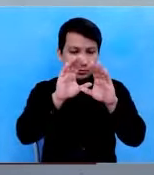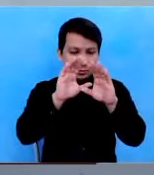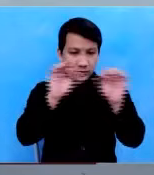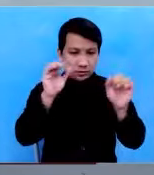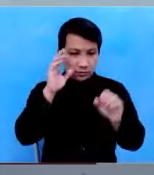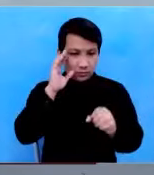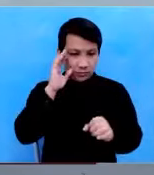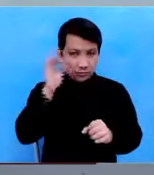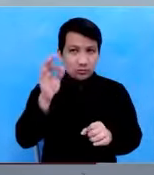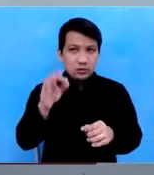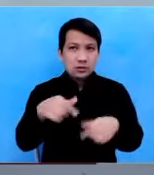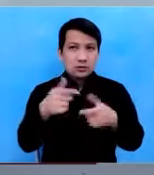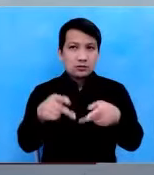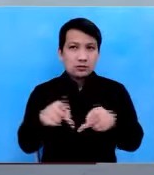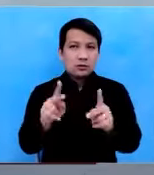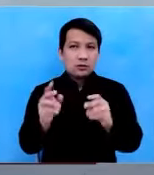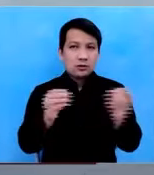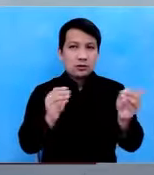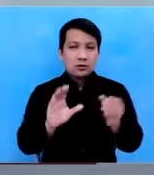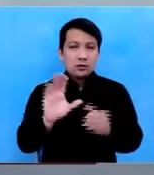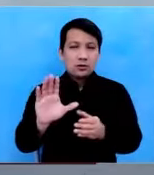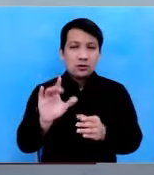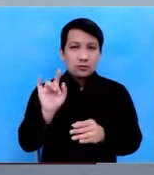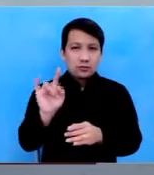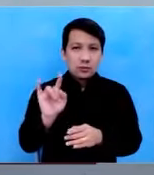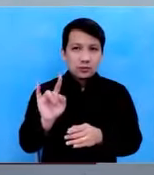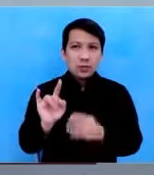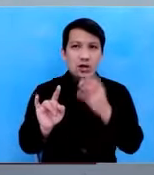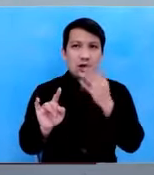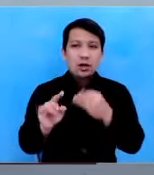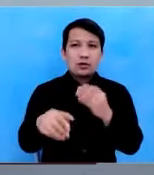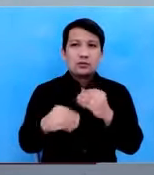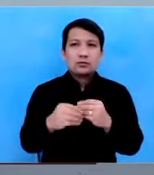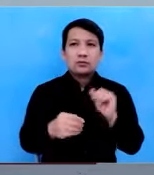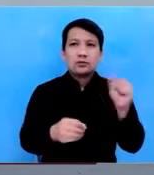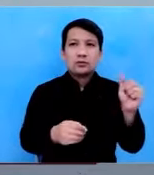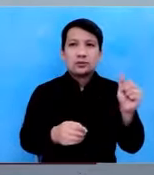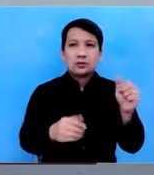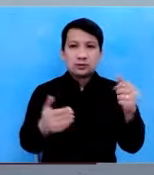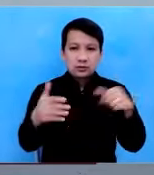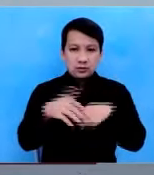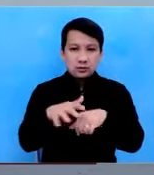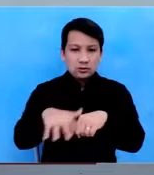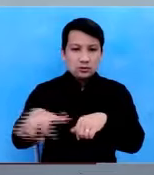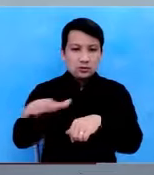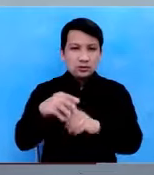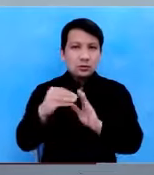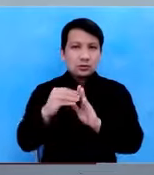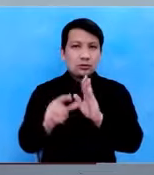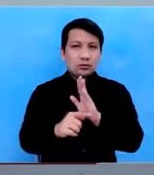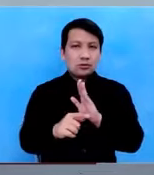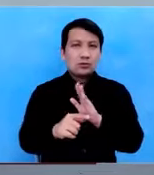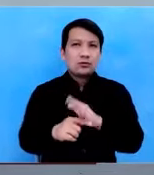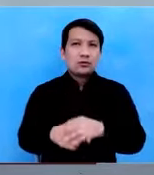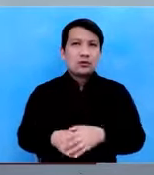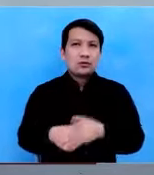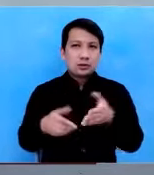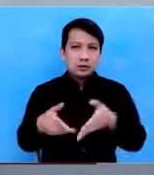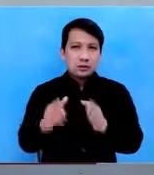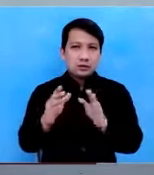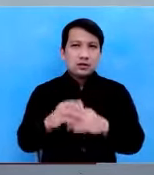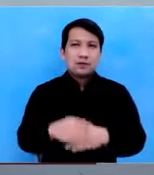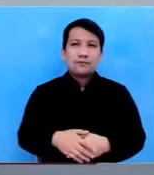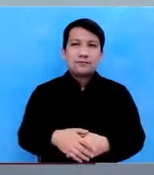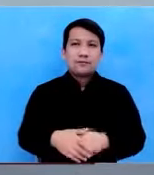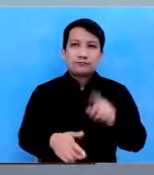bibigyan ng permit to operate ang mga media agencies na kanyang sinakop noong deklarasyon ng martial law. Tinanong namin si